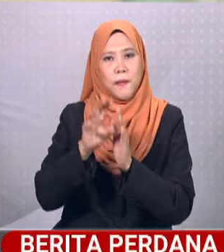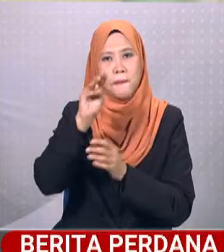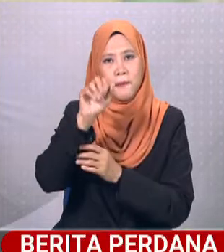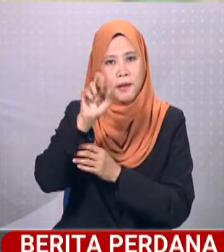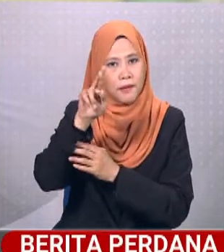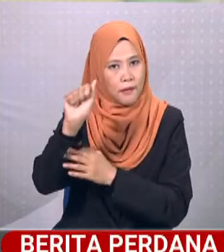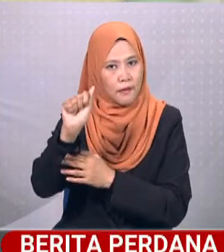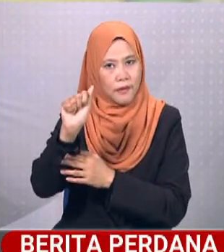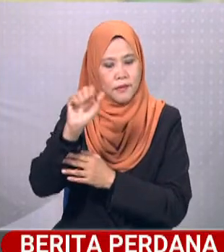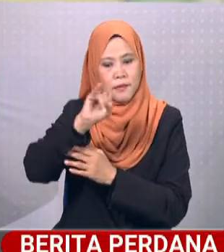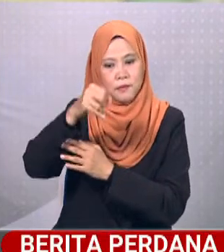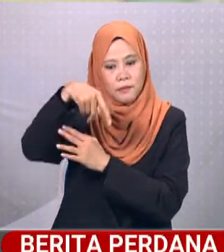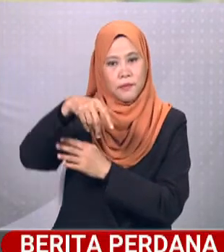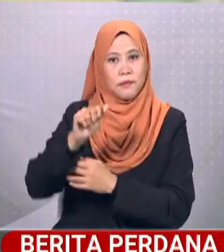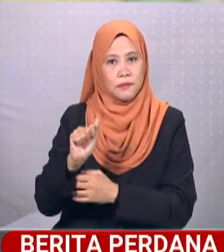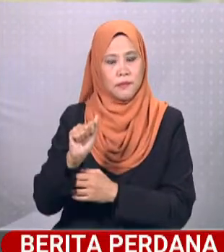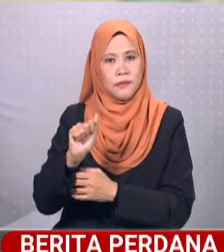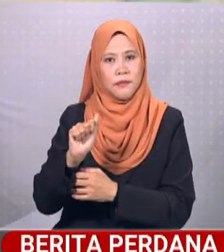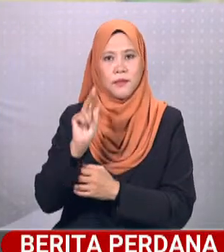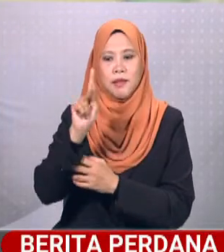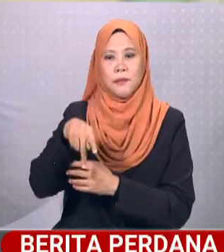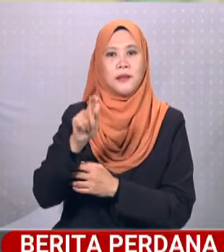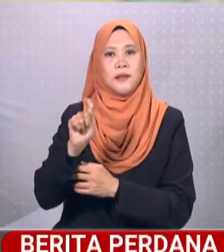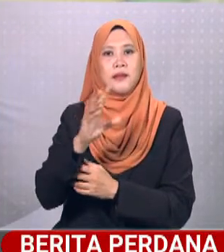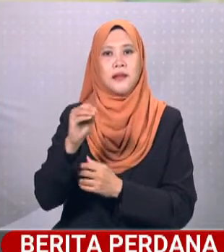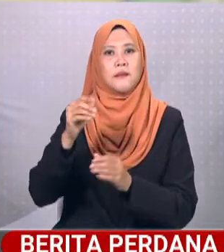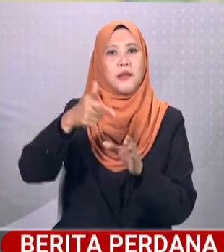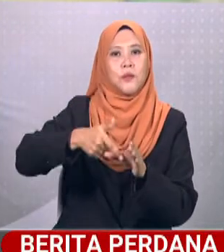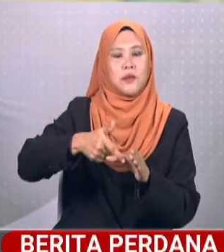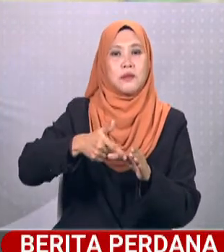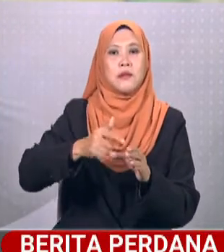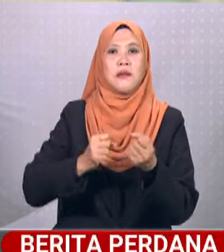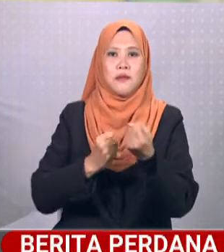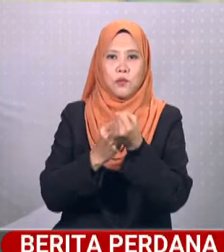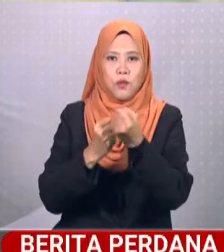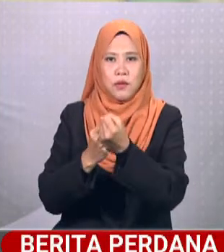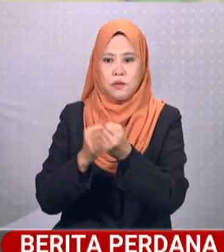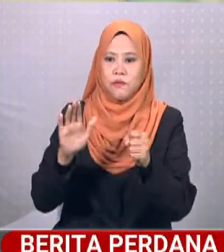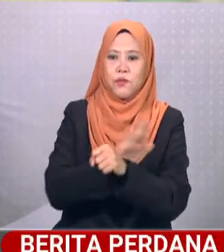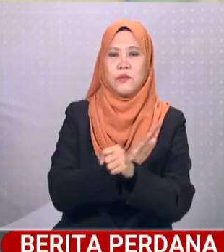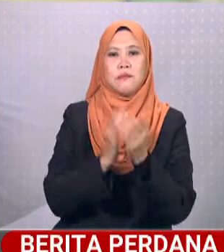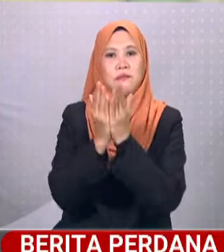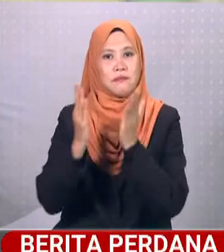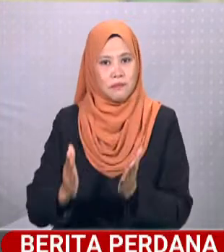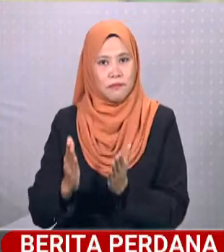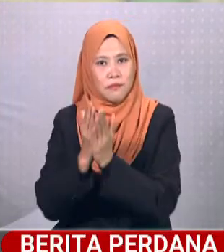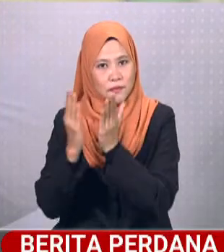MARA, JPA, KPT dan Petronas biasanya yang menjadi penaja kepada pelajar-pelajar ini, pihak kerajaan